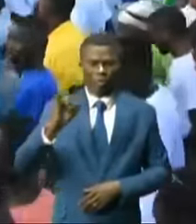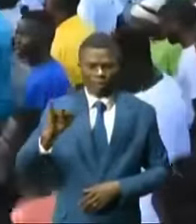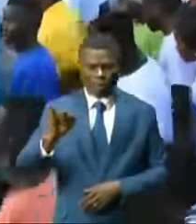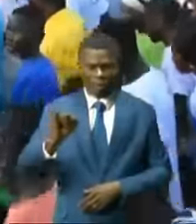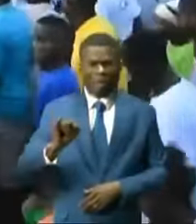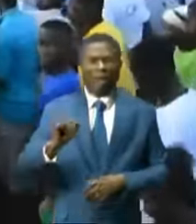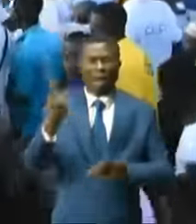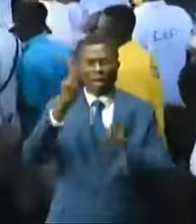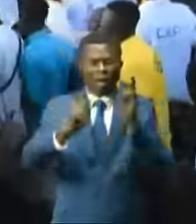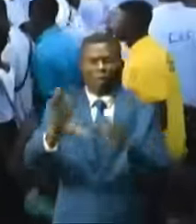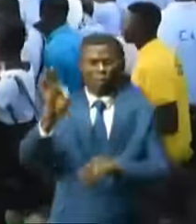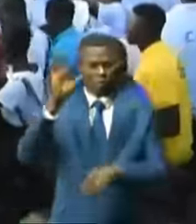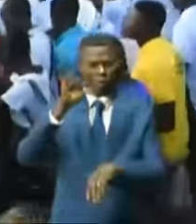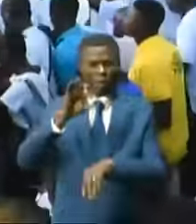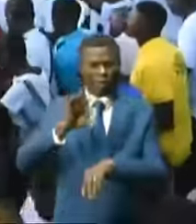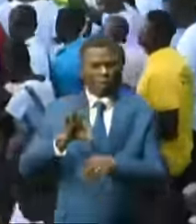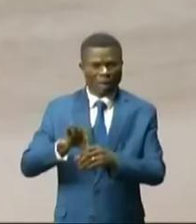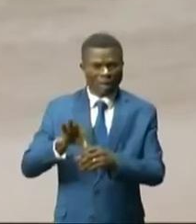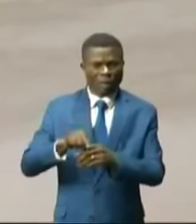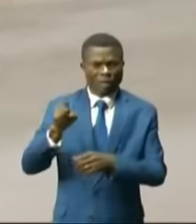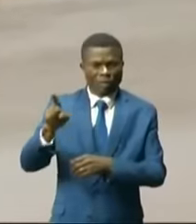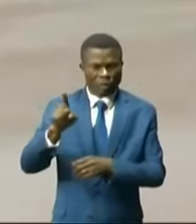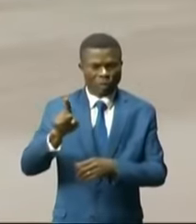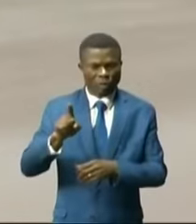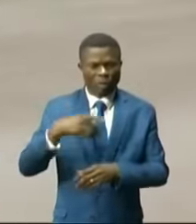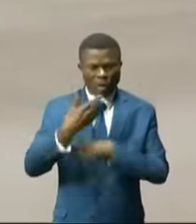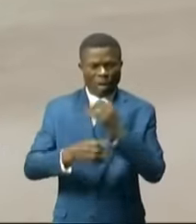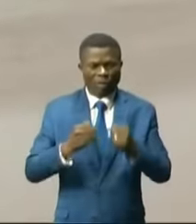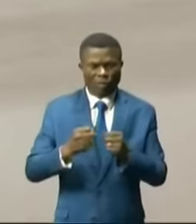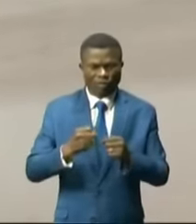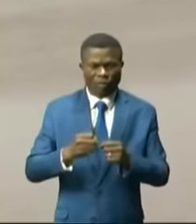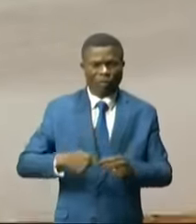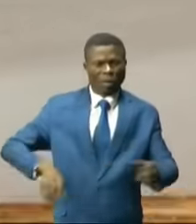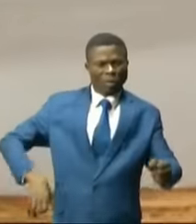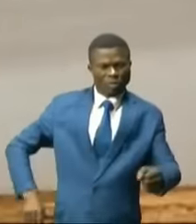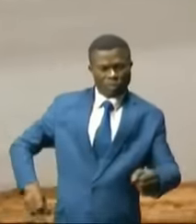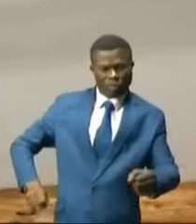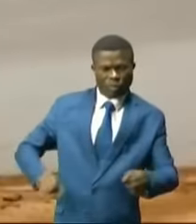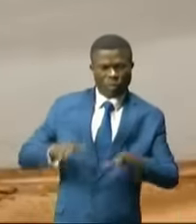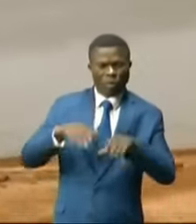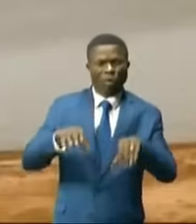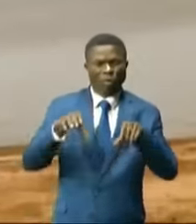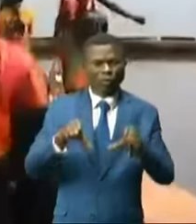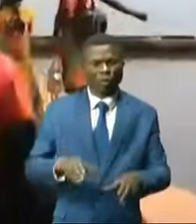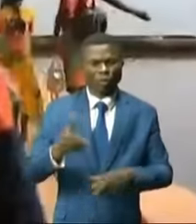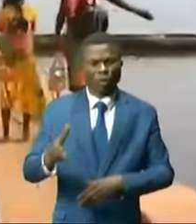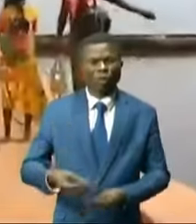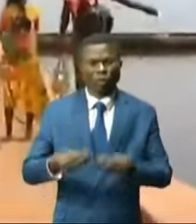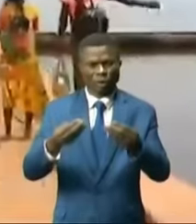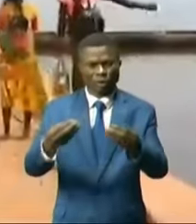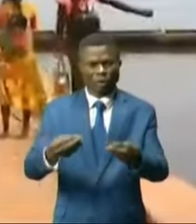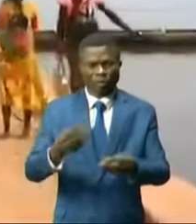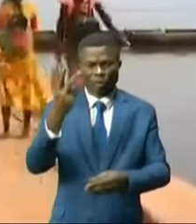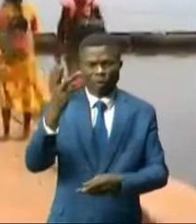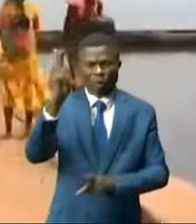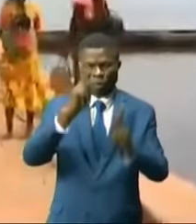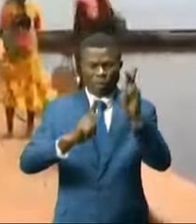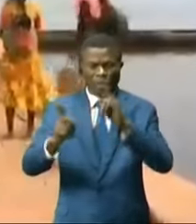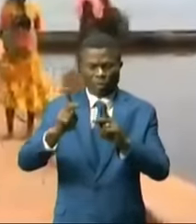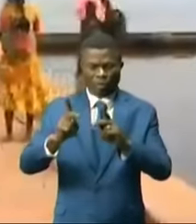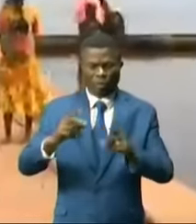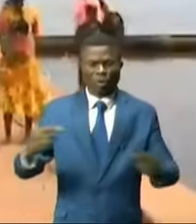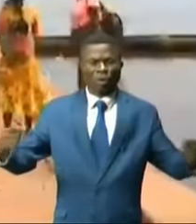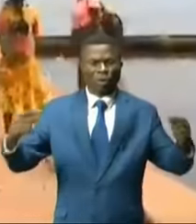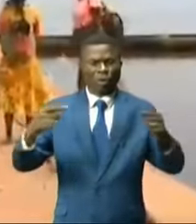elle qui s'est battue pour remettre en état le bac sur le fleuve Congo. Aujourd'hui, les deux habitants des deux rives